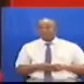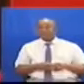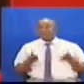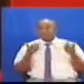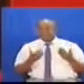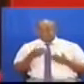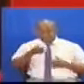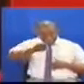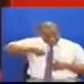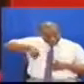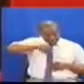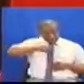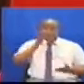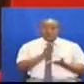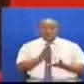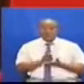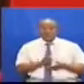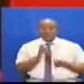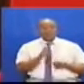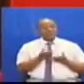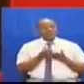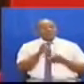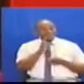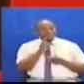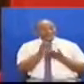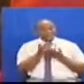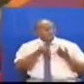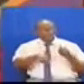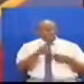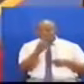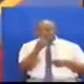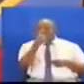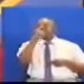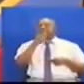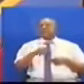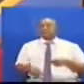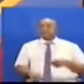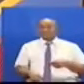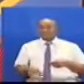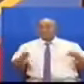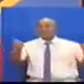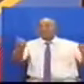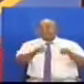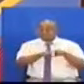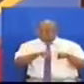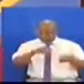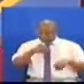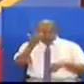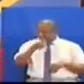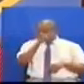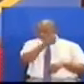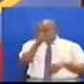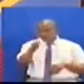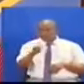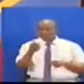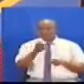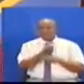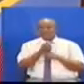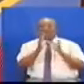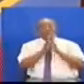taifa, na kweli tuna kila sababu ya kujivunia katika eneo hilo. Lakini ndugu wa Tanzania na Mheshimiwa Spika, tufanye maombi